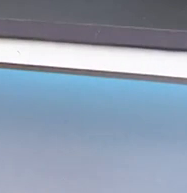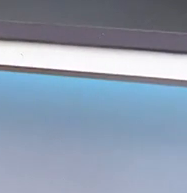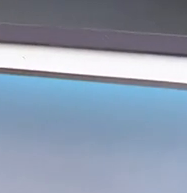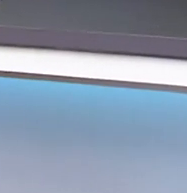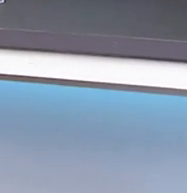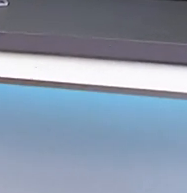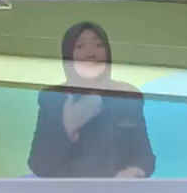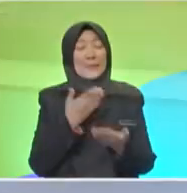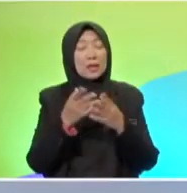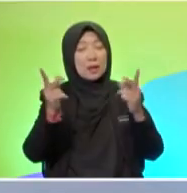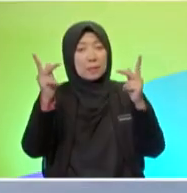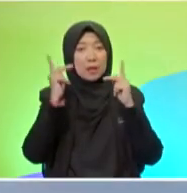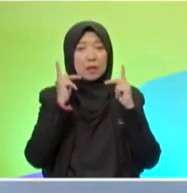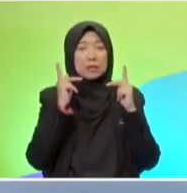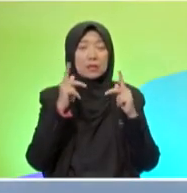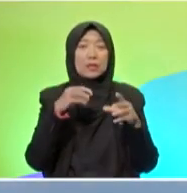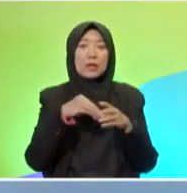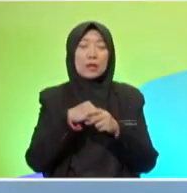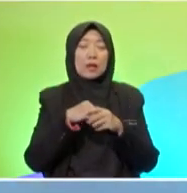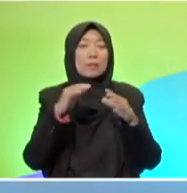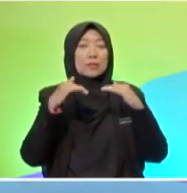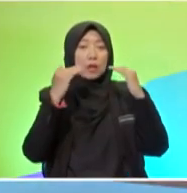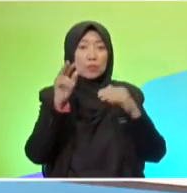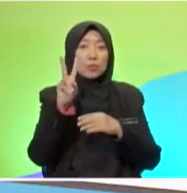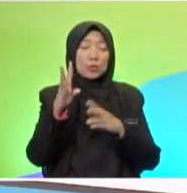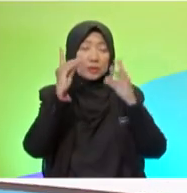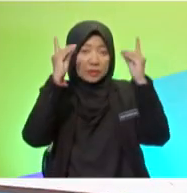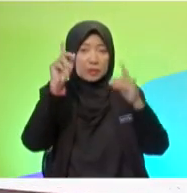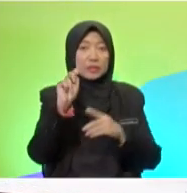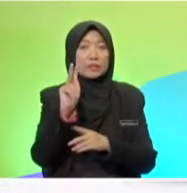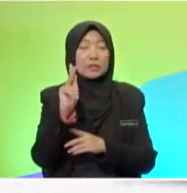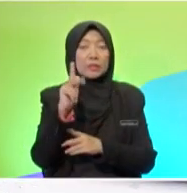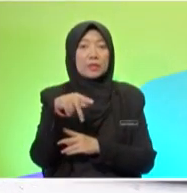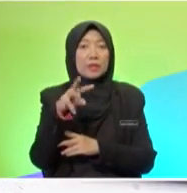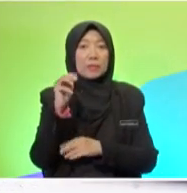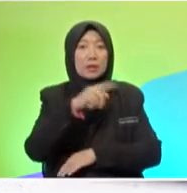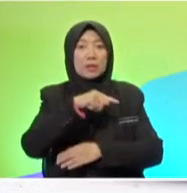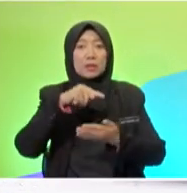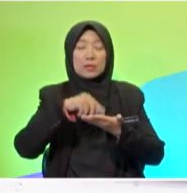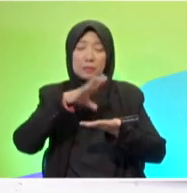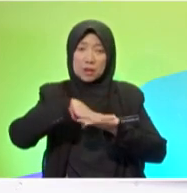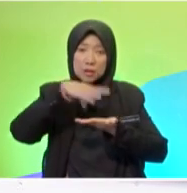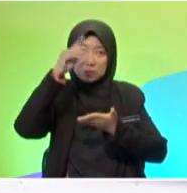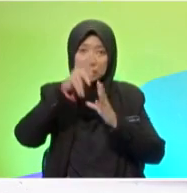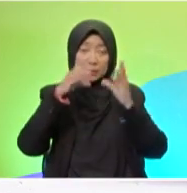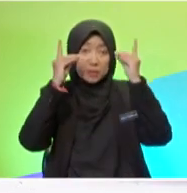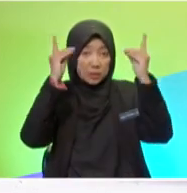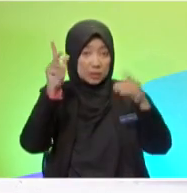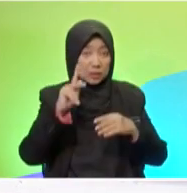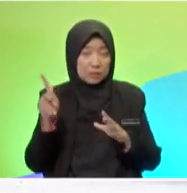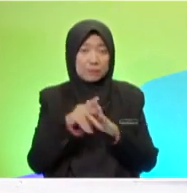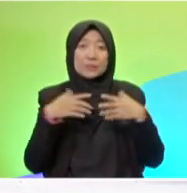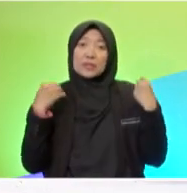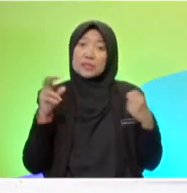bayi kembali kita dalam slot tahap 2 dididik CV KPM hari ini kita belajar mata pelajaran dan pendidikan kesehatan dan untuk